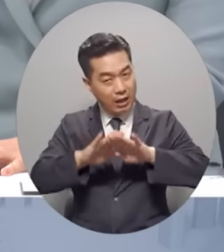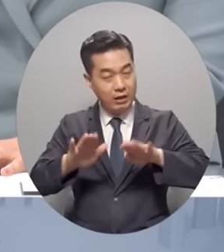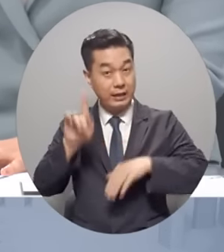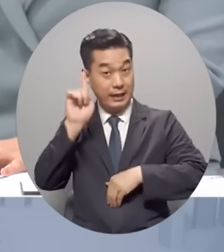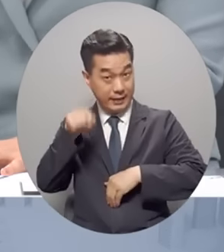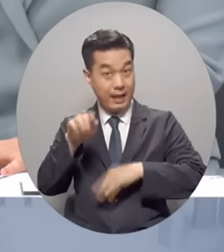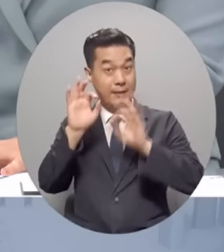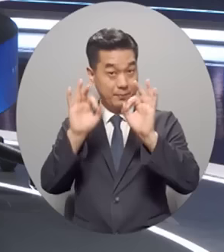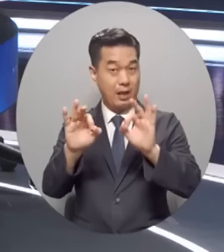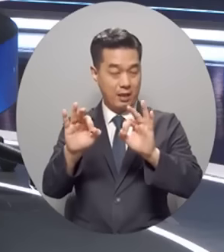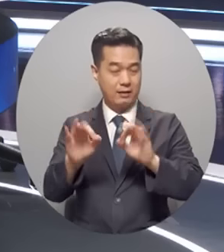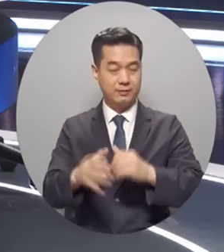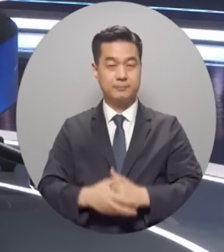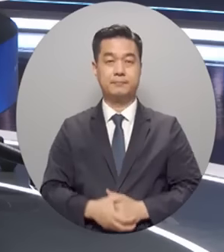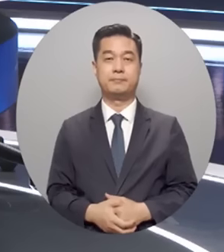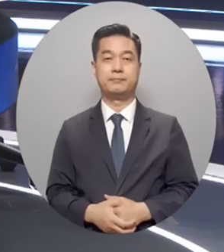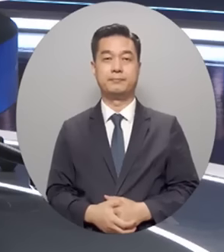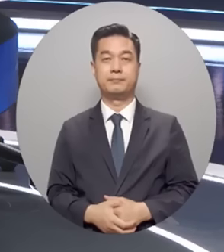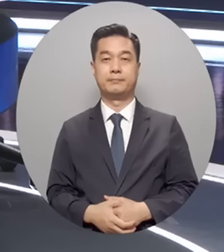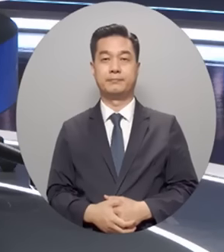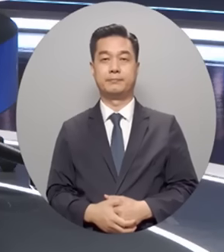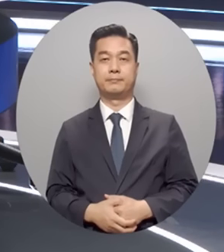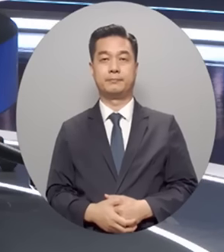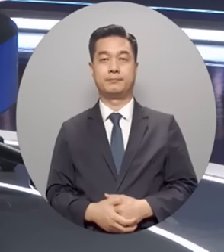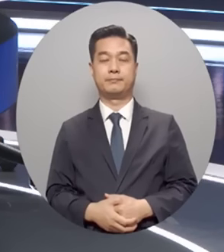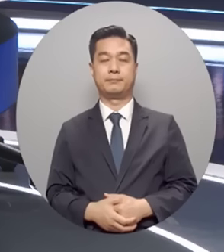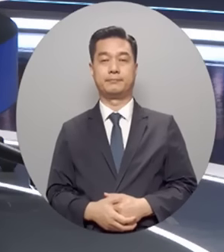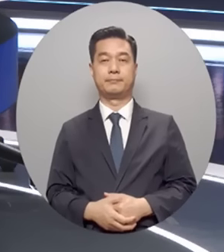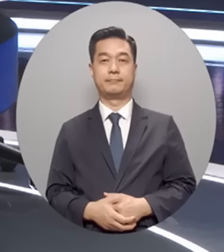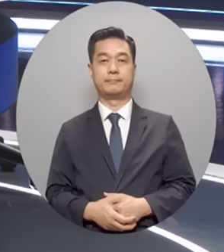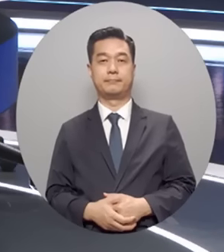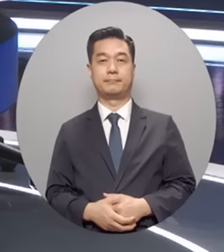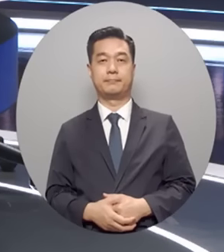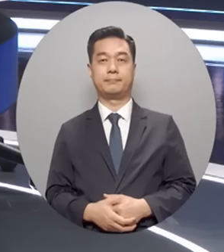지켜봐야겠습니다이 계속 이렇게 갈지 궁금하네요 구승은 기자 잘 들었습니다